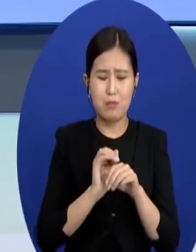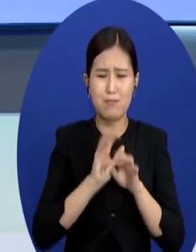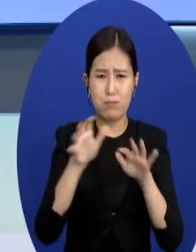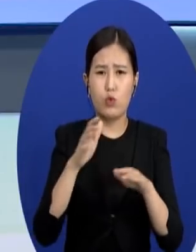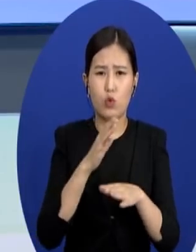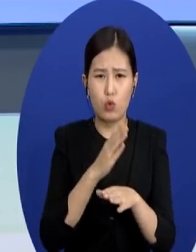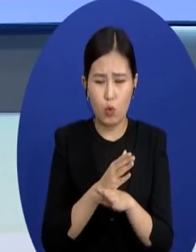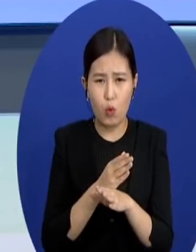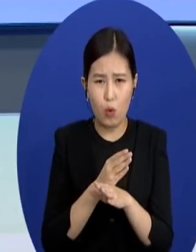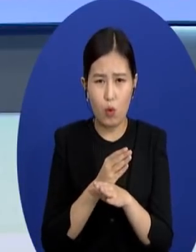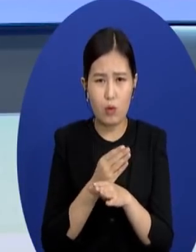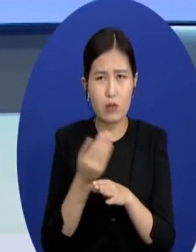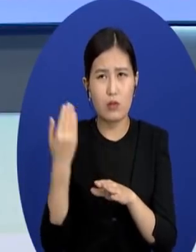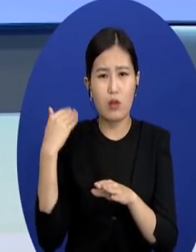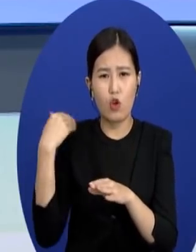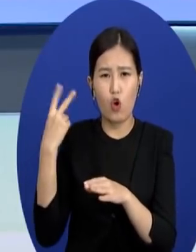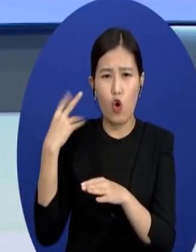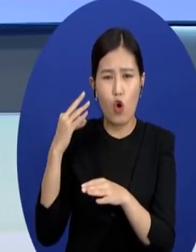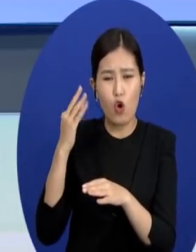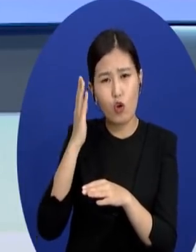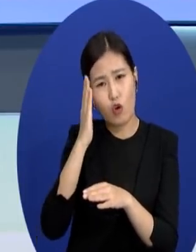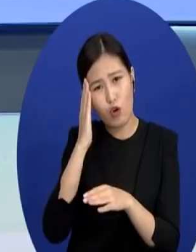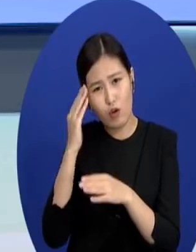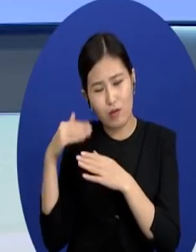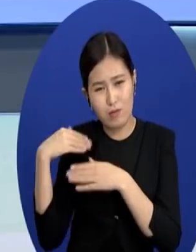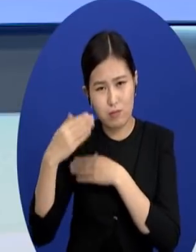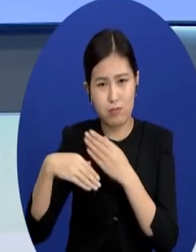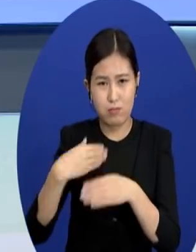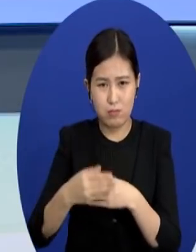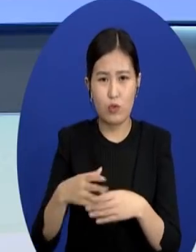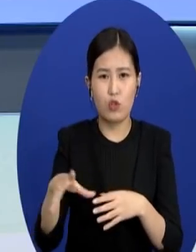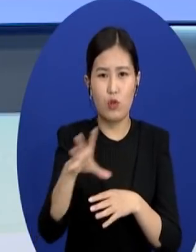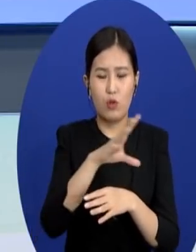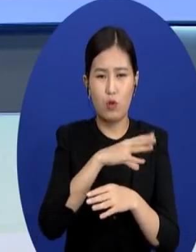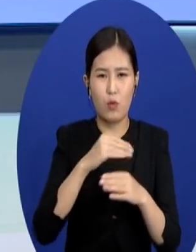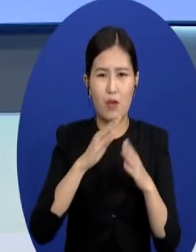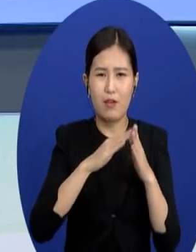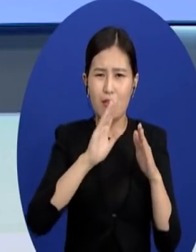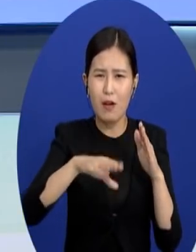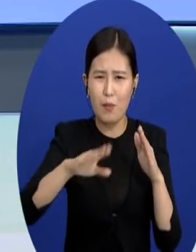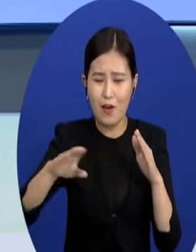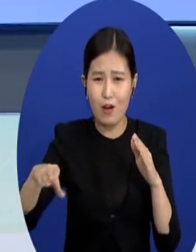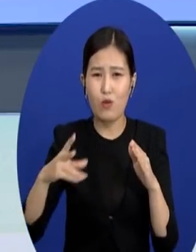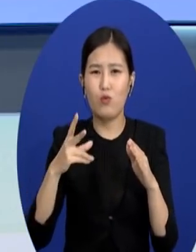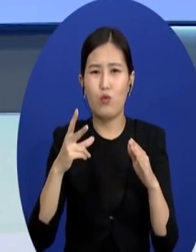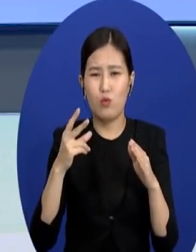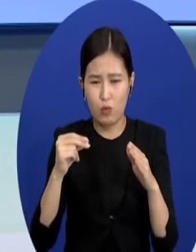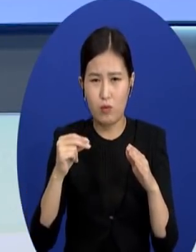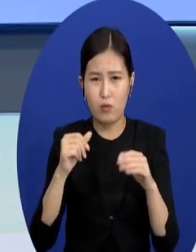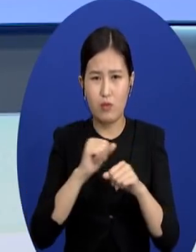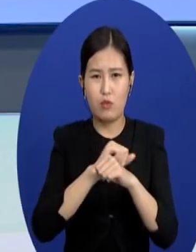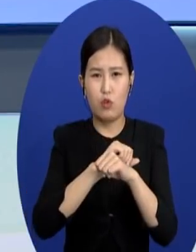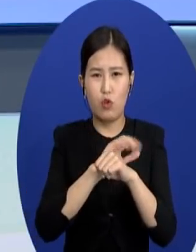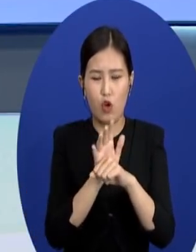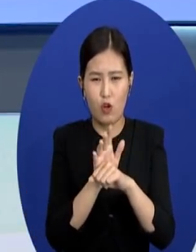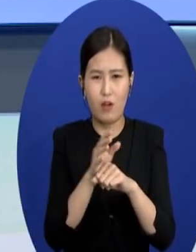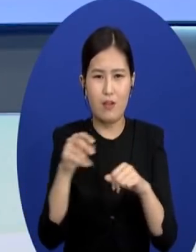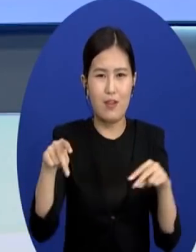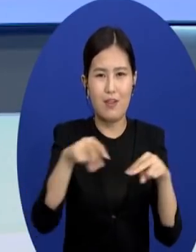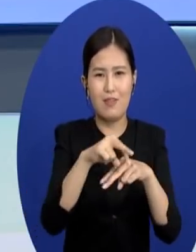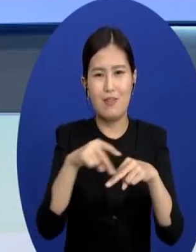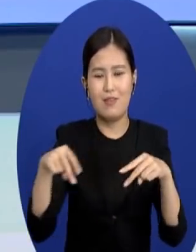хойш 20 гаруй ханаж байна. Манай улс бүх нийтийн бэлэн байдлын зэрэг шилжсэн ч хэлээ. Хөл хорионы дэглэм захын дүүргүүдэд сул байгааг иргэд хэлж